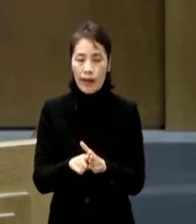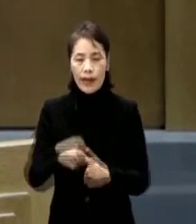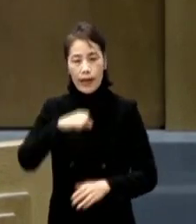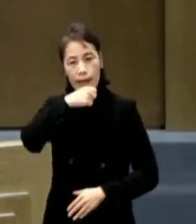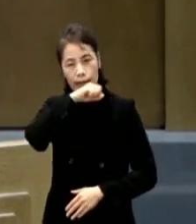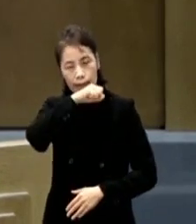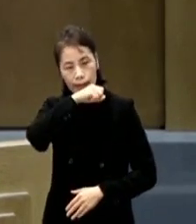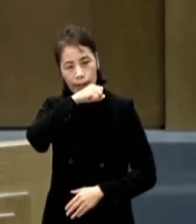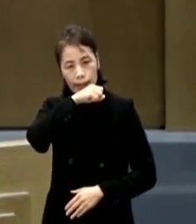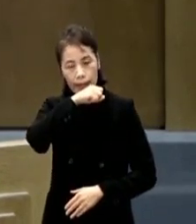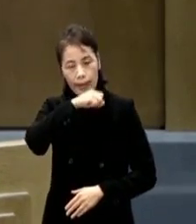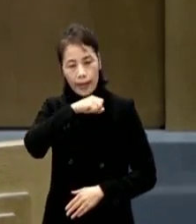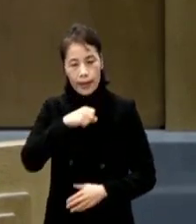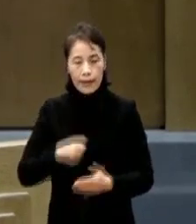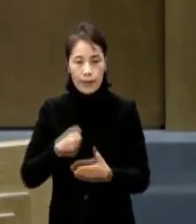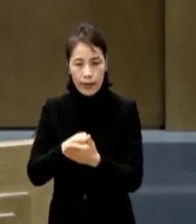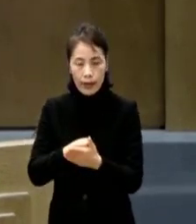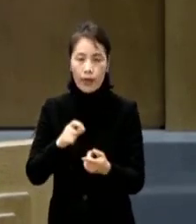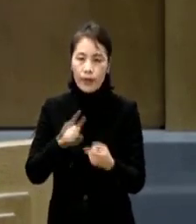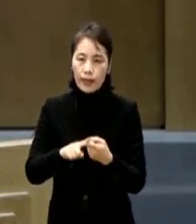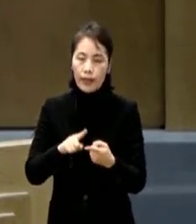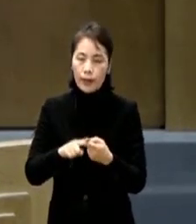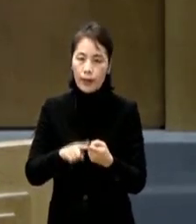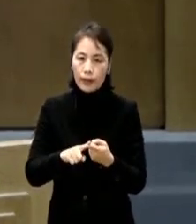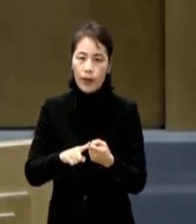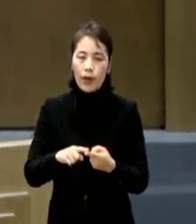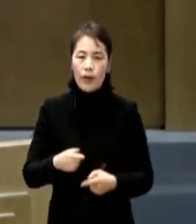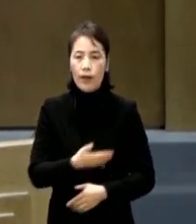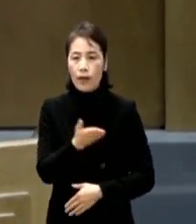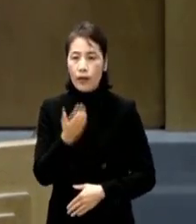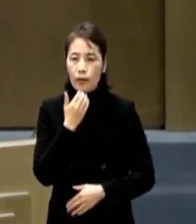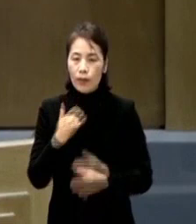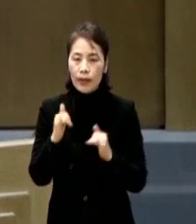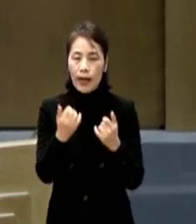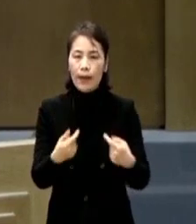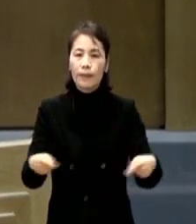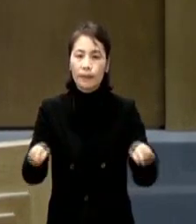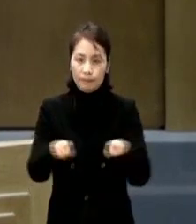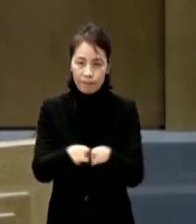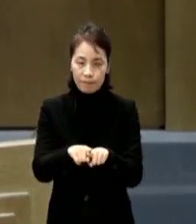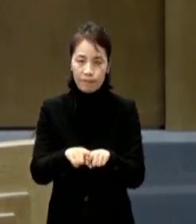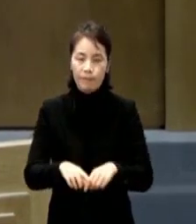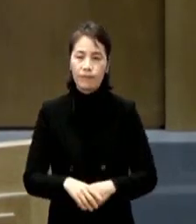신속하게 집행하여 도민들께서 체감하실 수 있도록 하겠습니다.